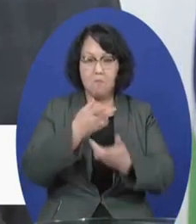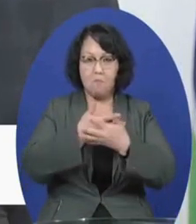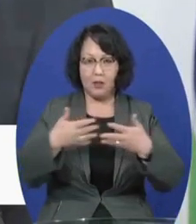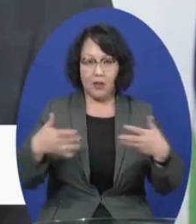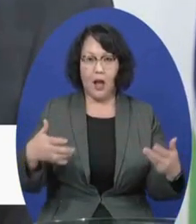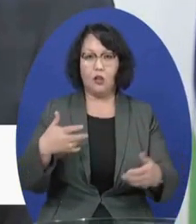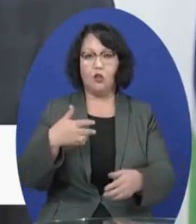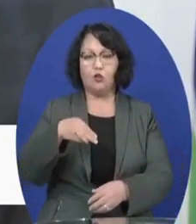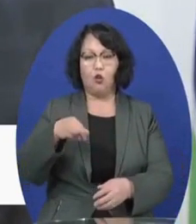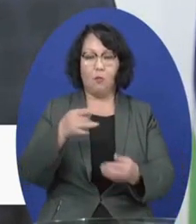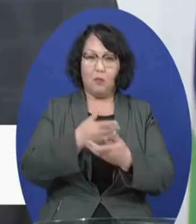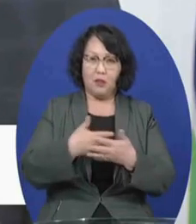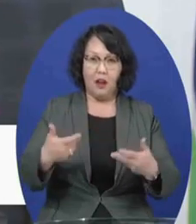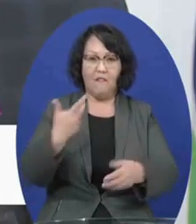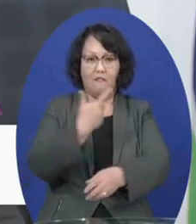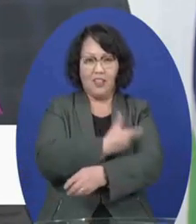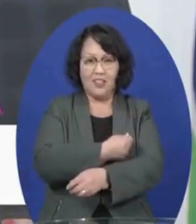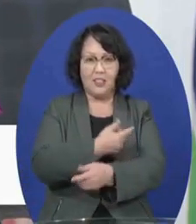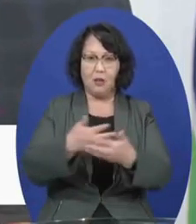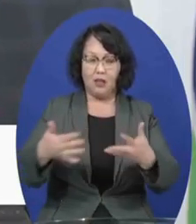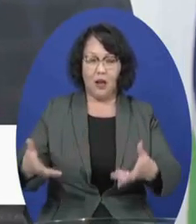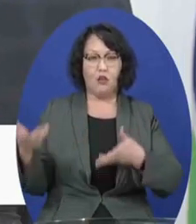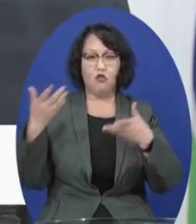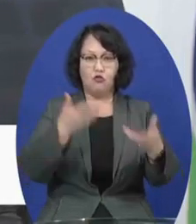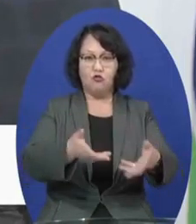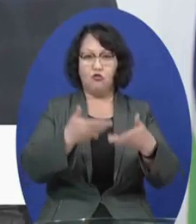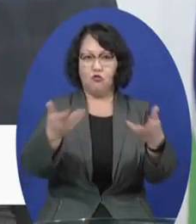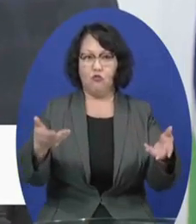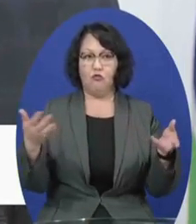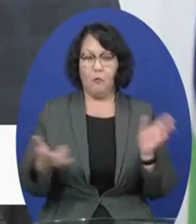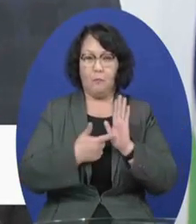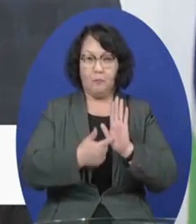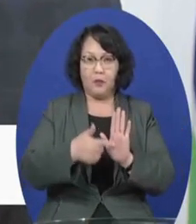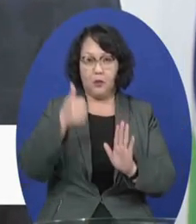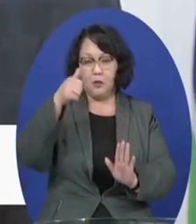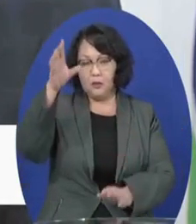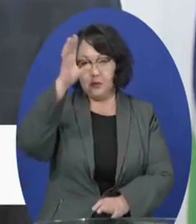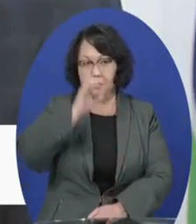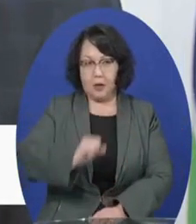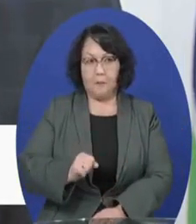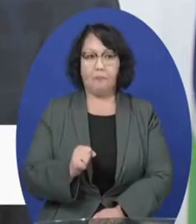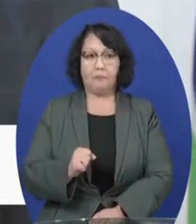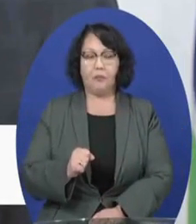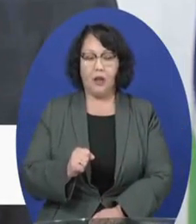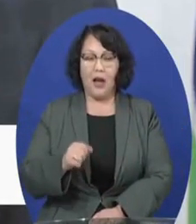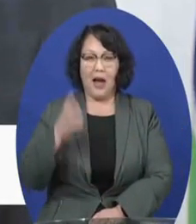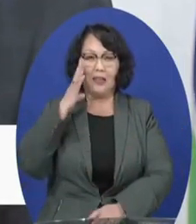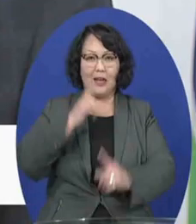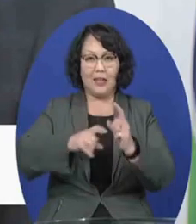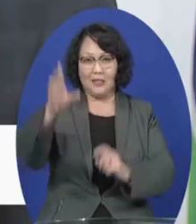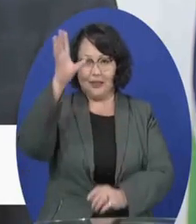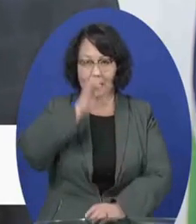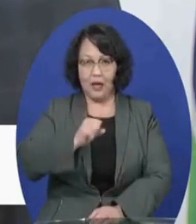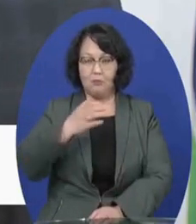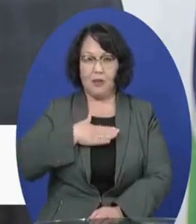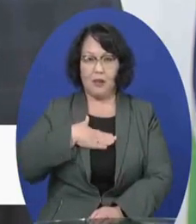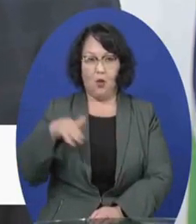вакцин нийлүүлж байгаагаар илэрхийлэгдэж байгаа. Ерөнхий сайд эрхэмцэг ноён Нирандра Моди болон гадаа төргийн сайд Жан